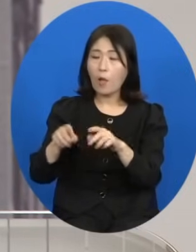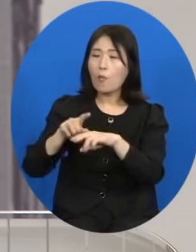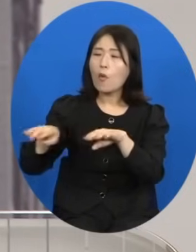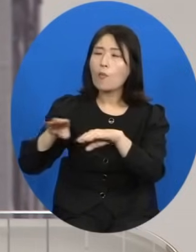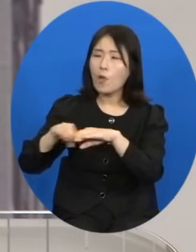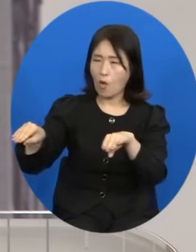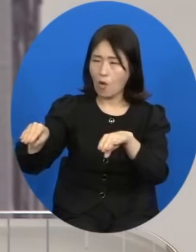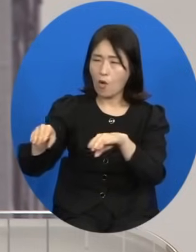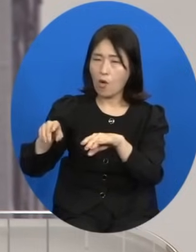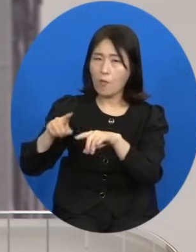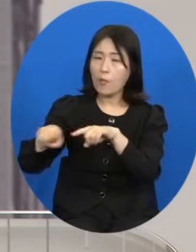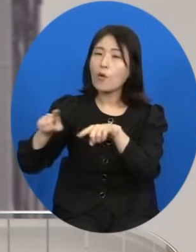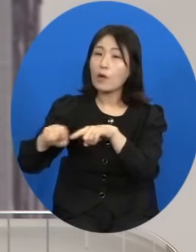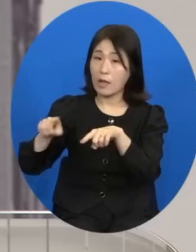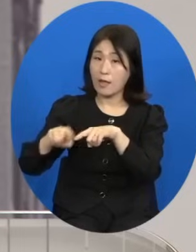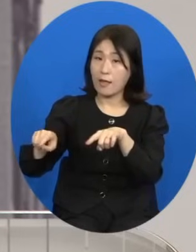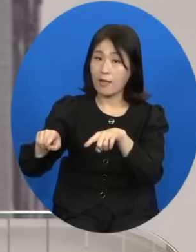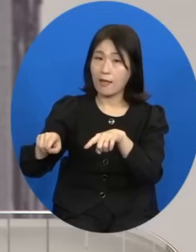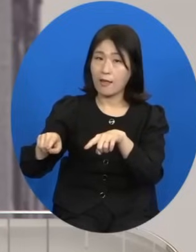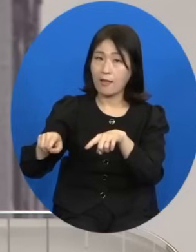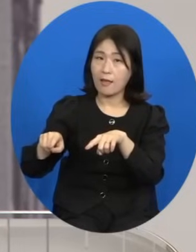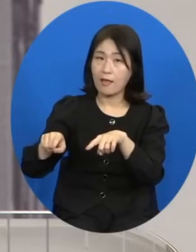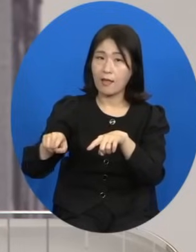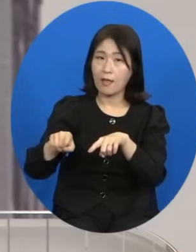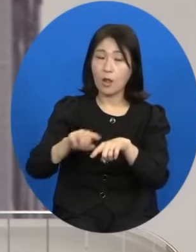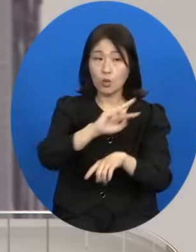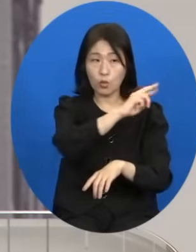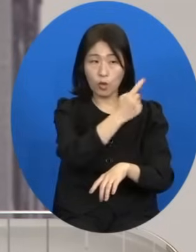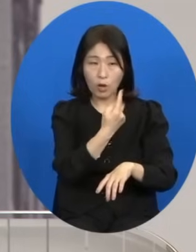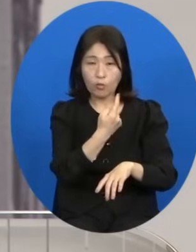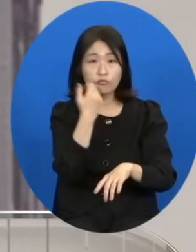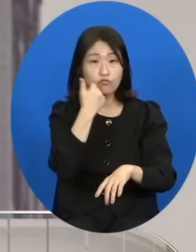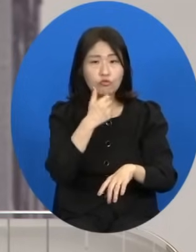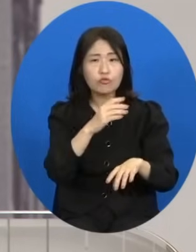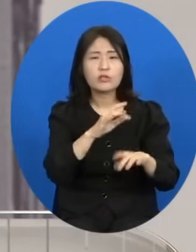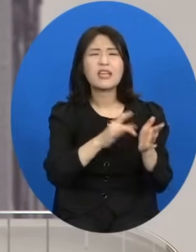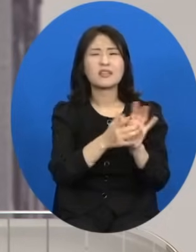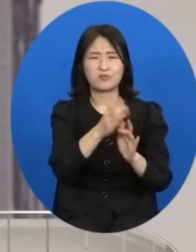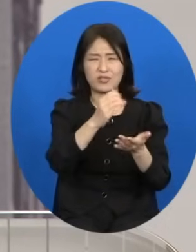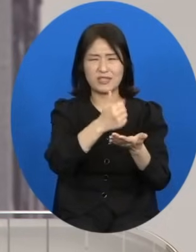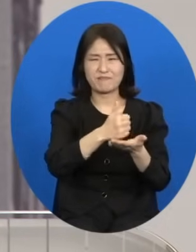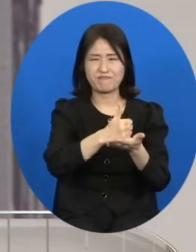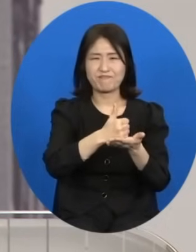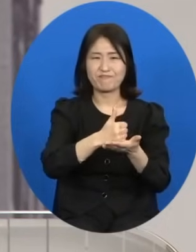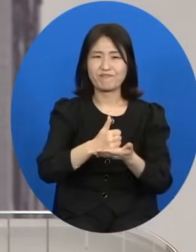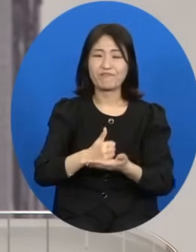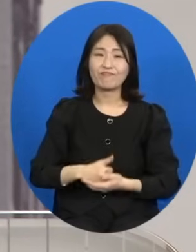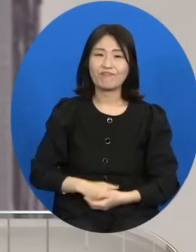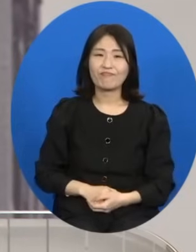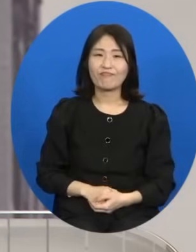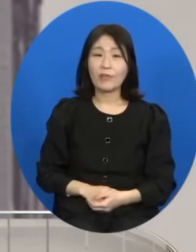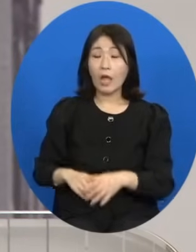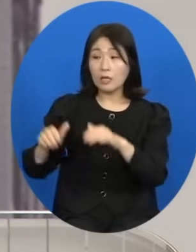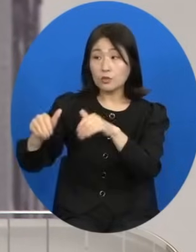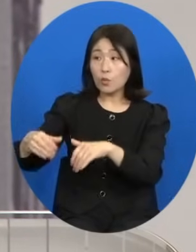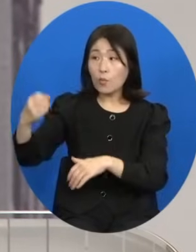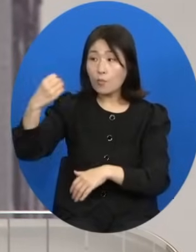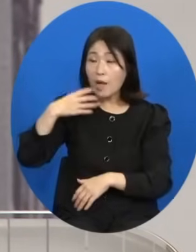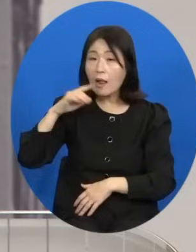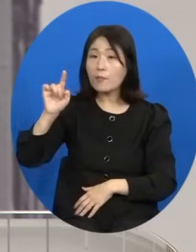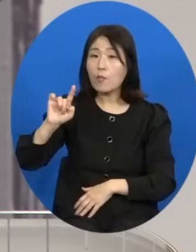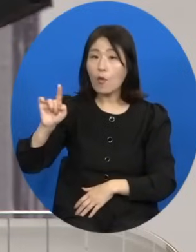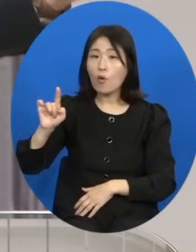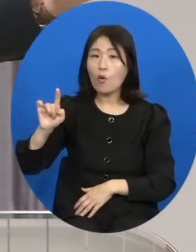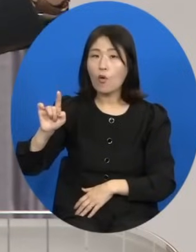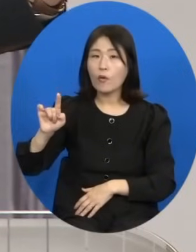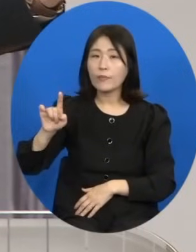누구예요 예수님이 그 주인이 종들과 결산을 하는데 한 정이 이러는 겁니다 주인 저는 하나의 문화를 가지고